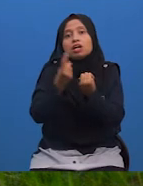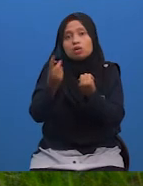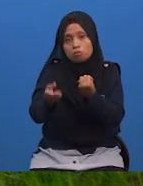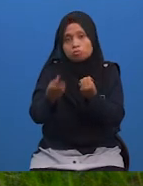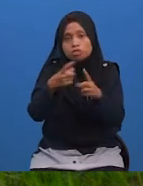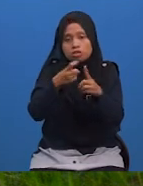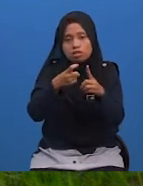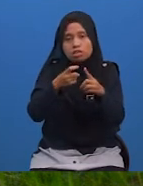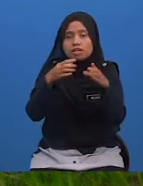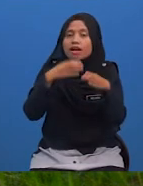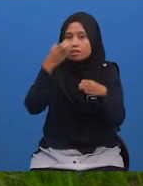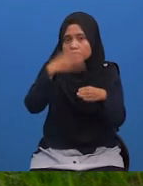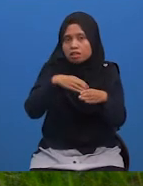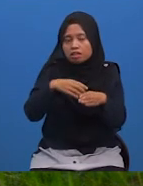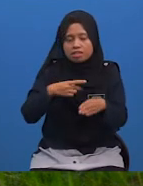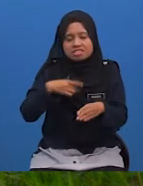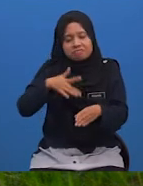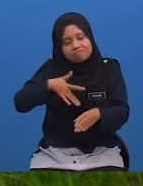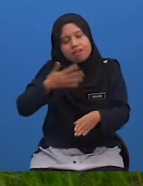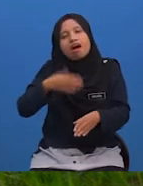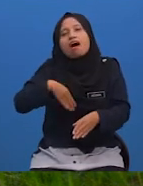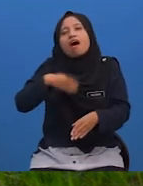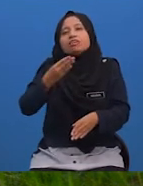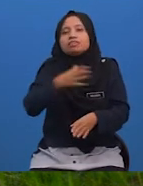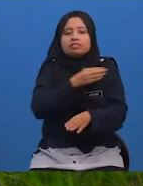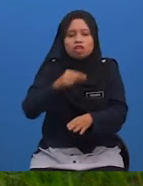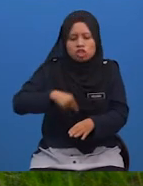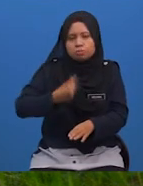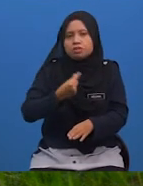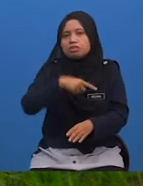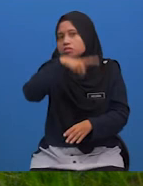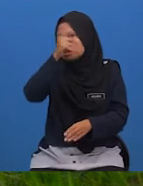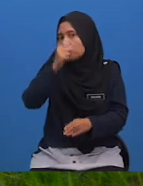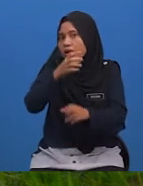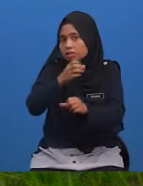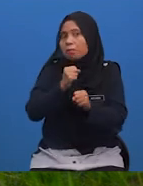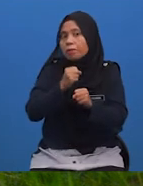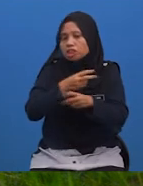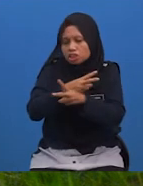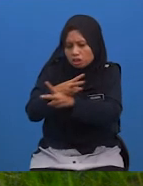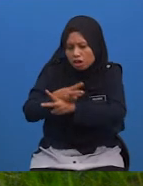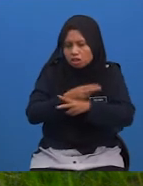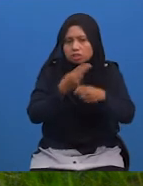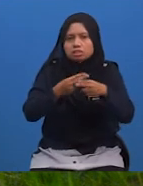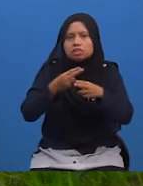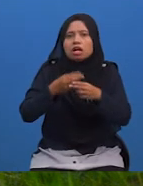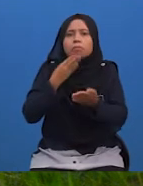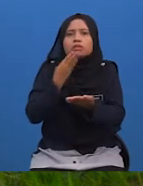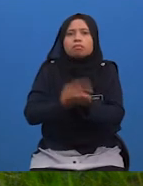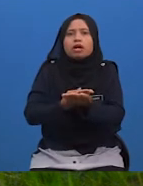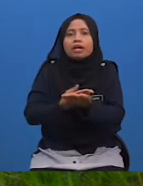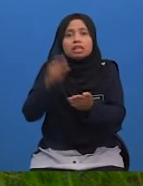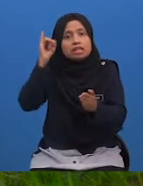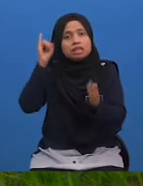Sang Gajah? Saya berasa bangga dan gembira kerana dapat menjaga nama dan